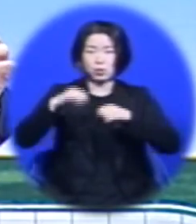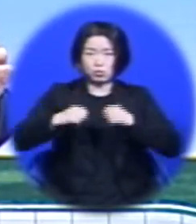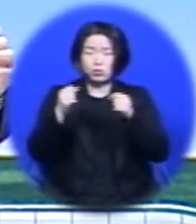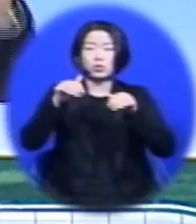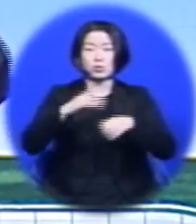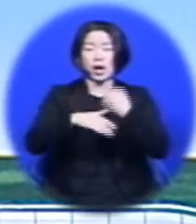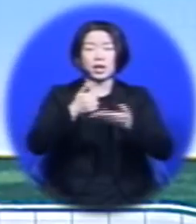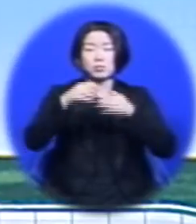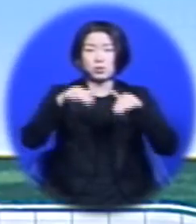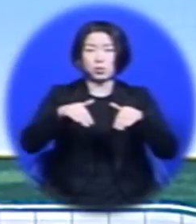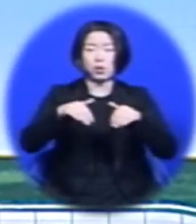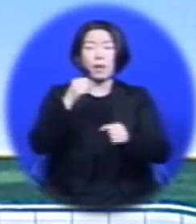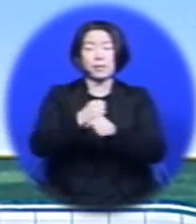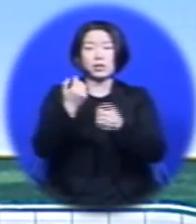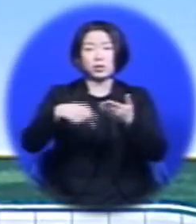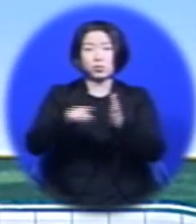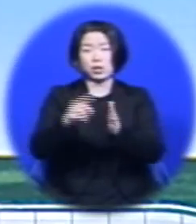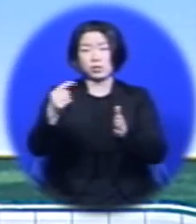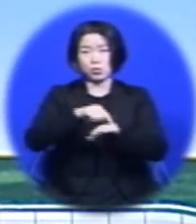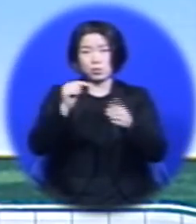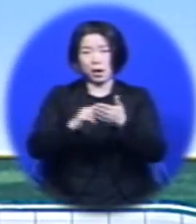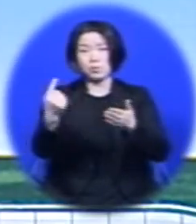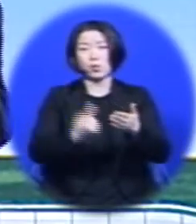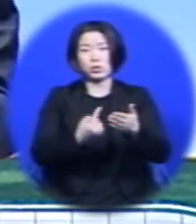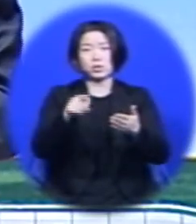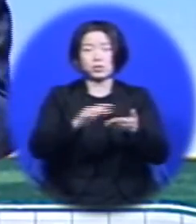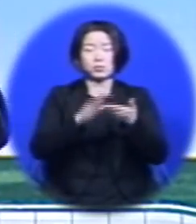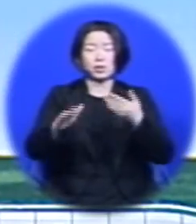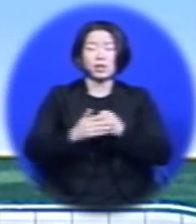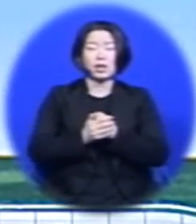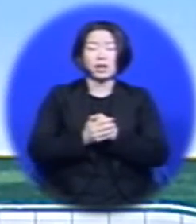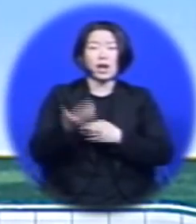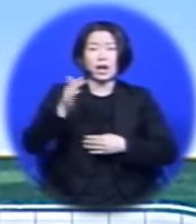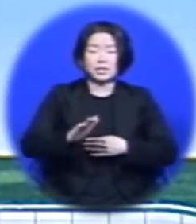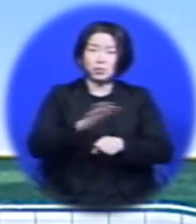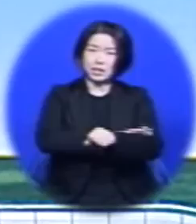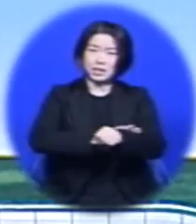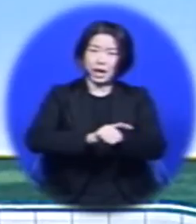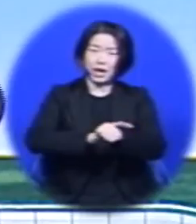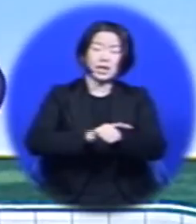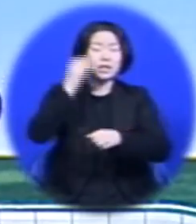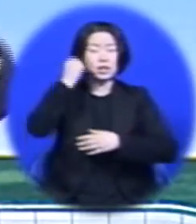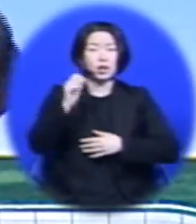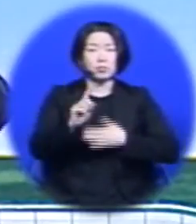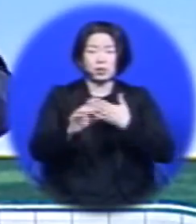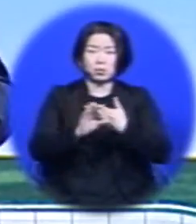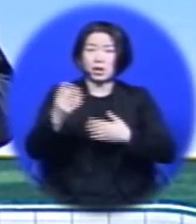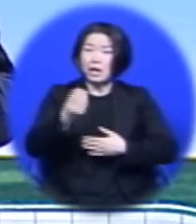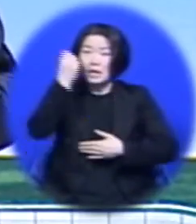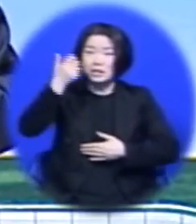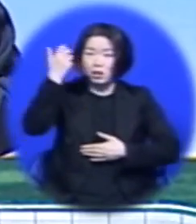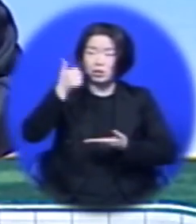하시려고 오신 거에요 우리 마음에 그러나 여러분 잘 아셔야 되는 것은 성령님이 우리 안에